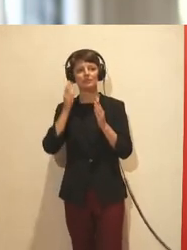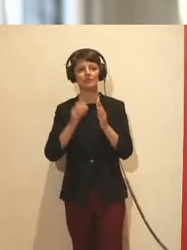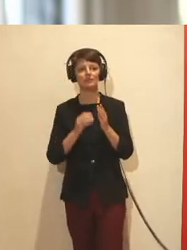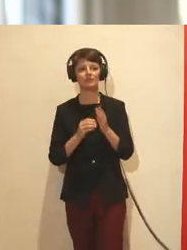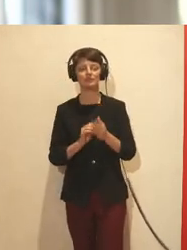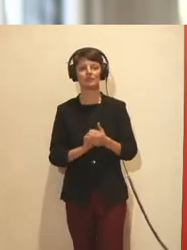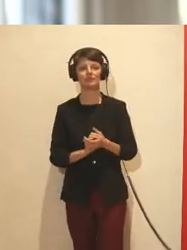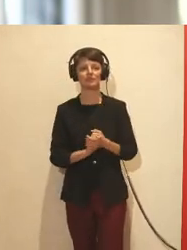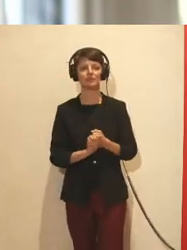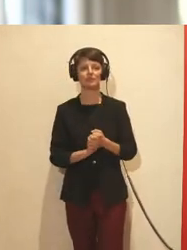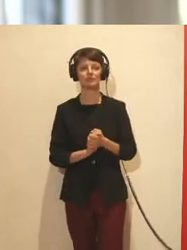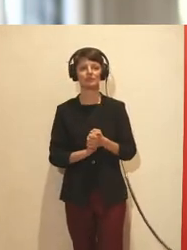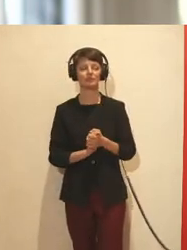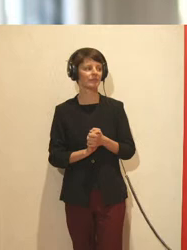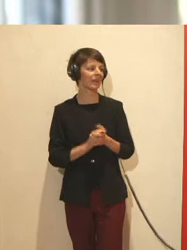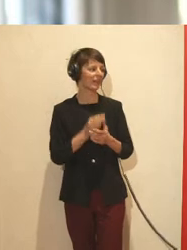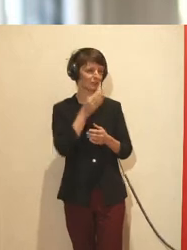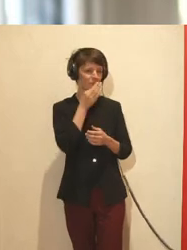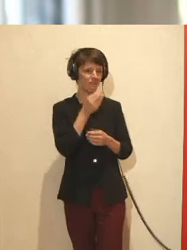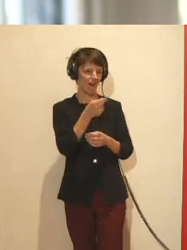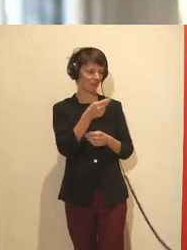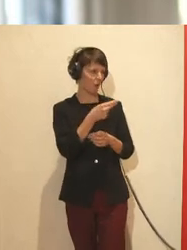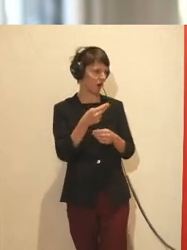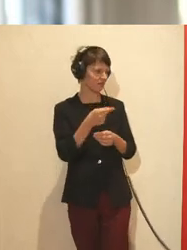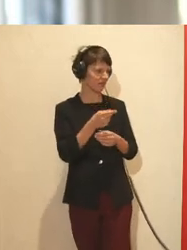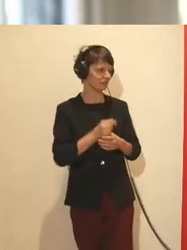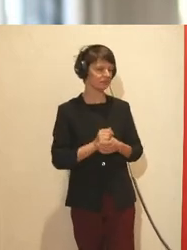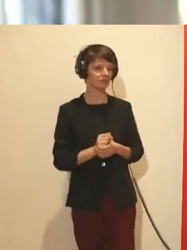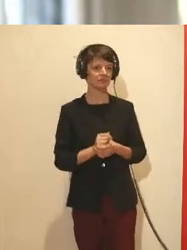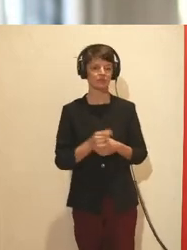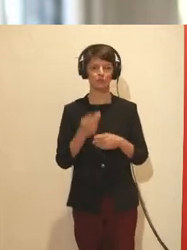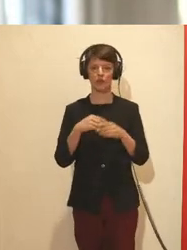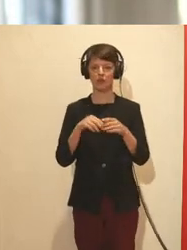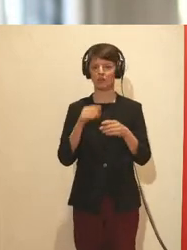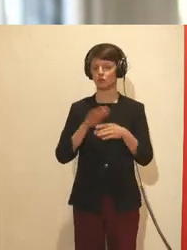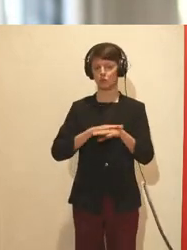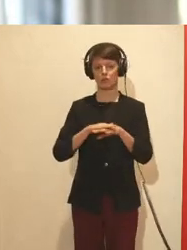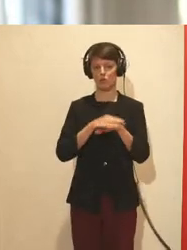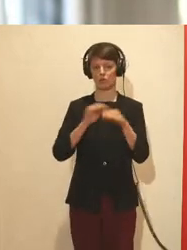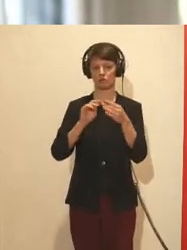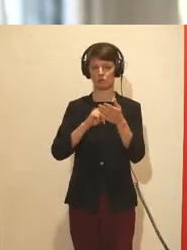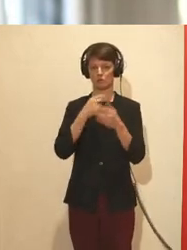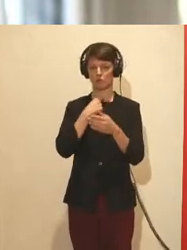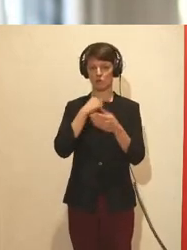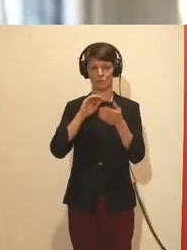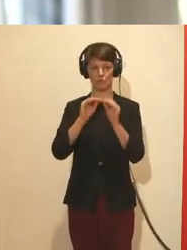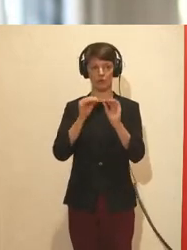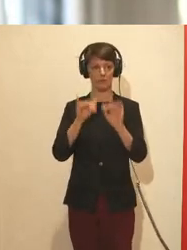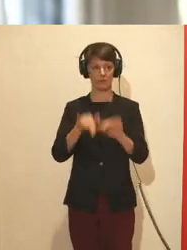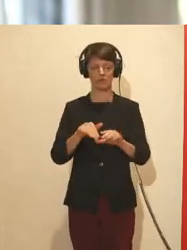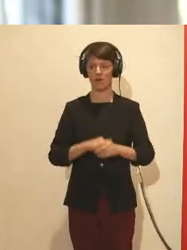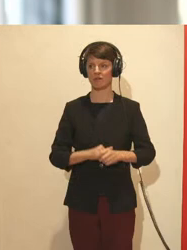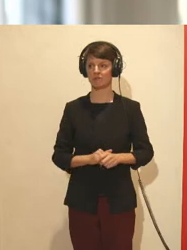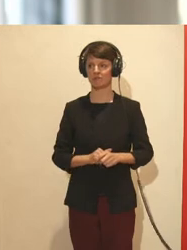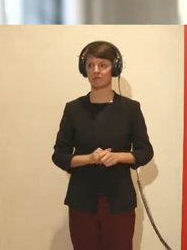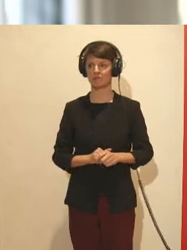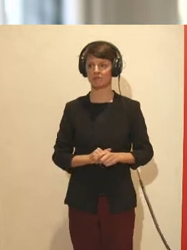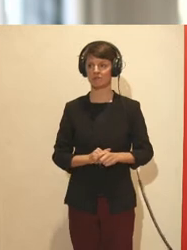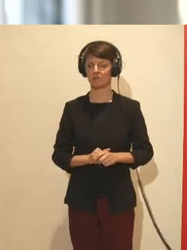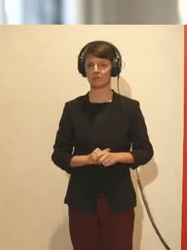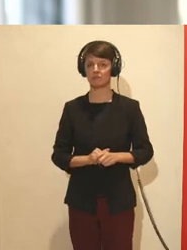angebot bildung am menschen ist eine